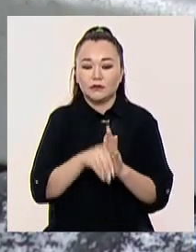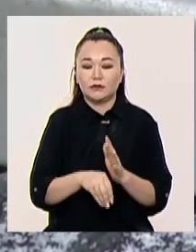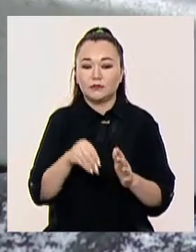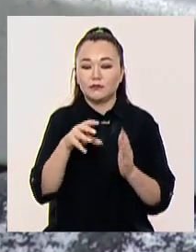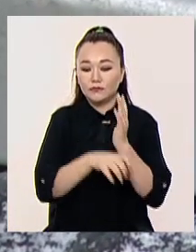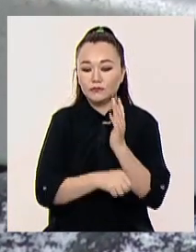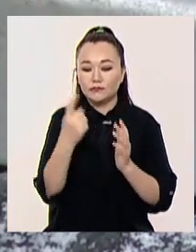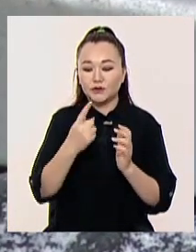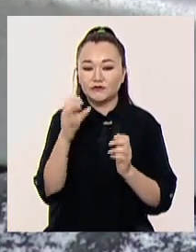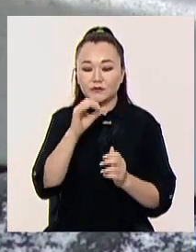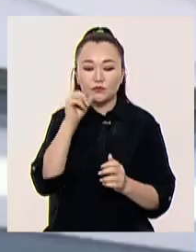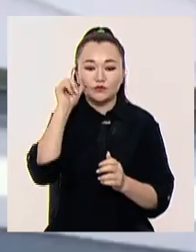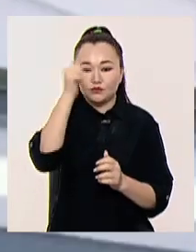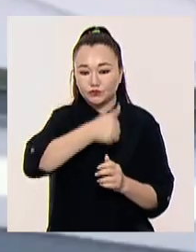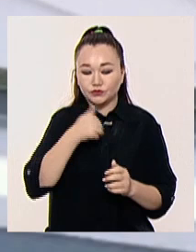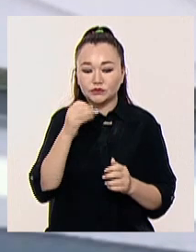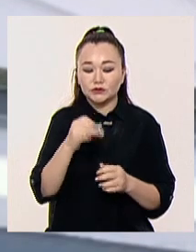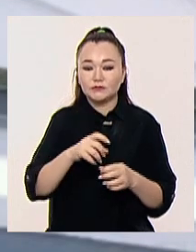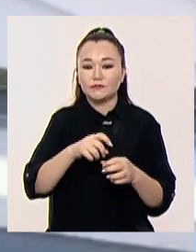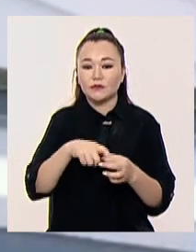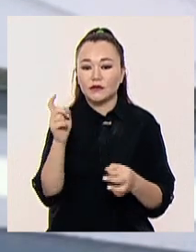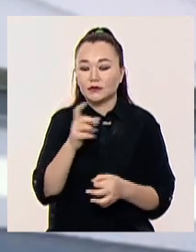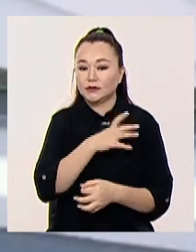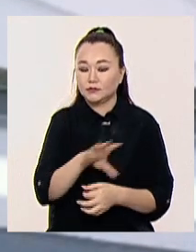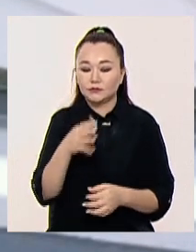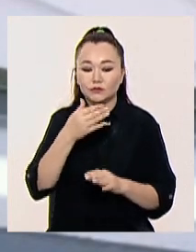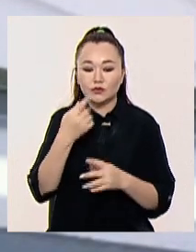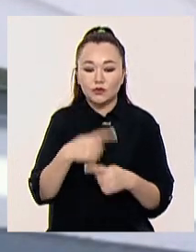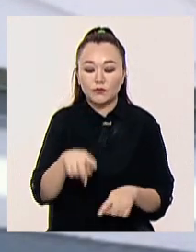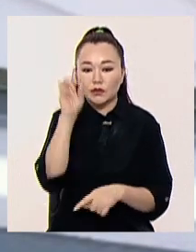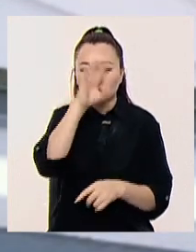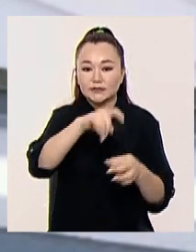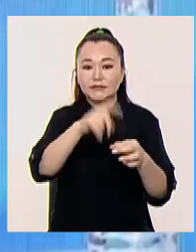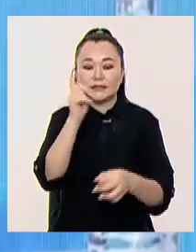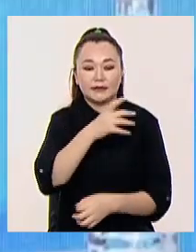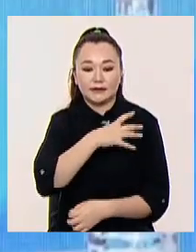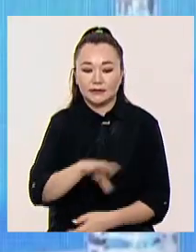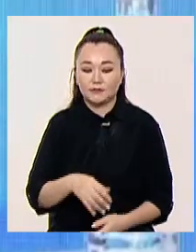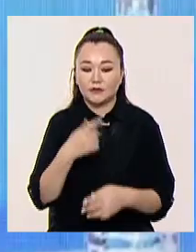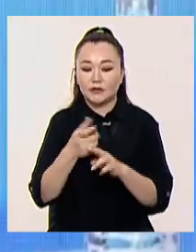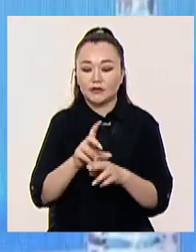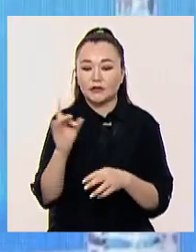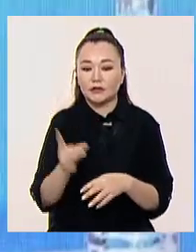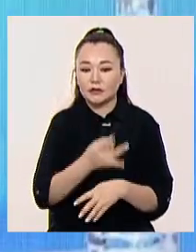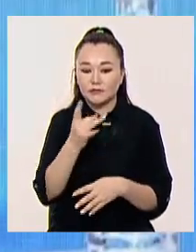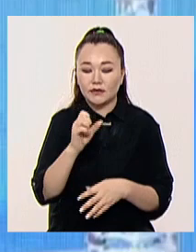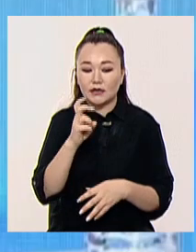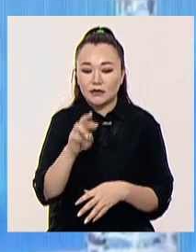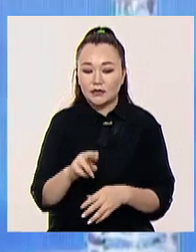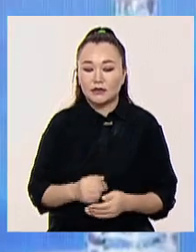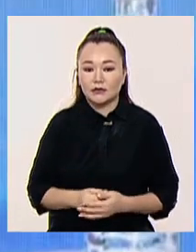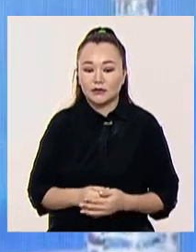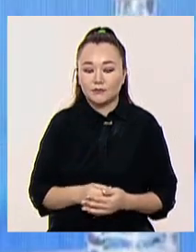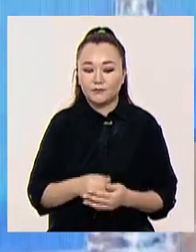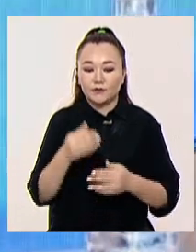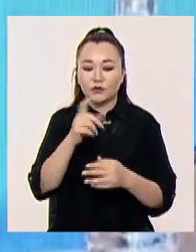после 1 сентября прошлого года или не снятых с прежней регистрации в другом государстве. Это разовая акция.